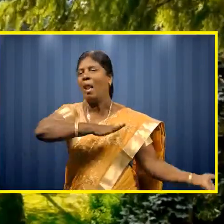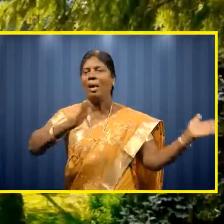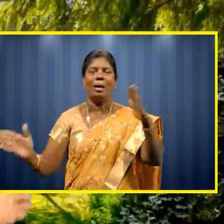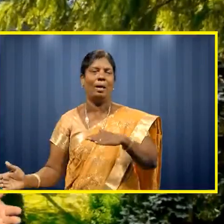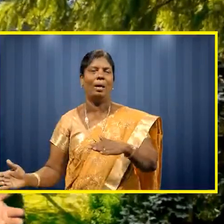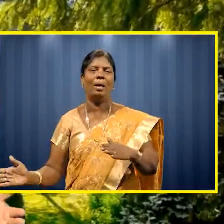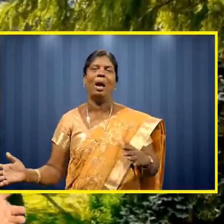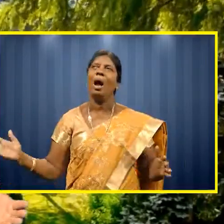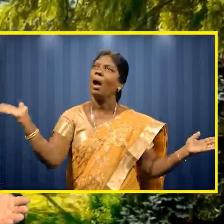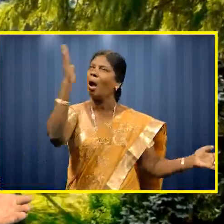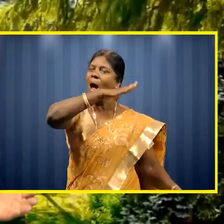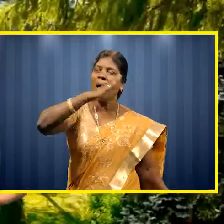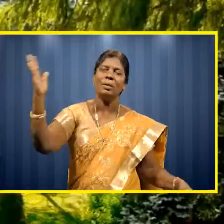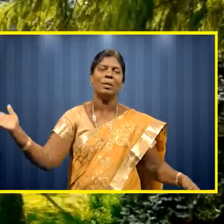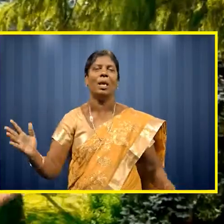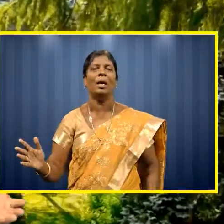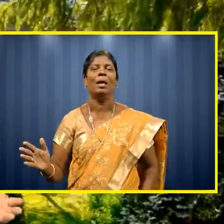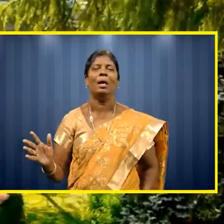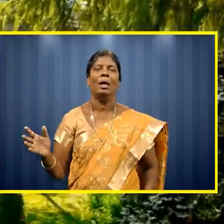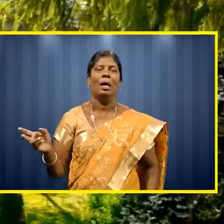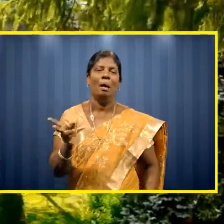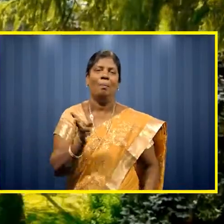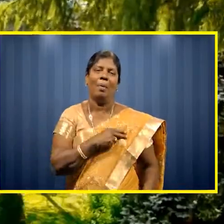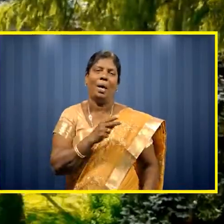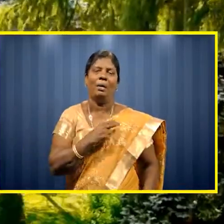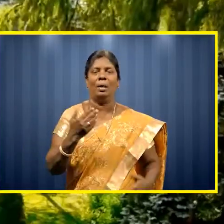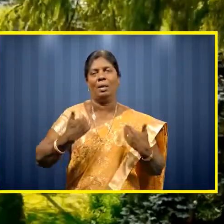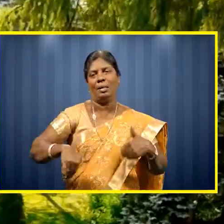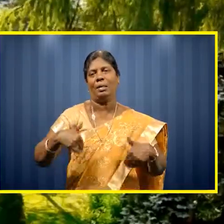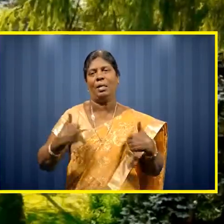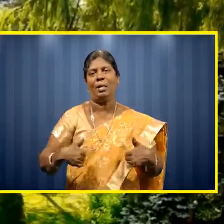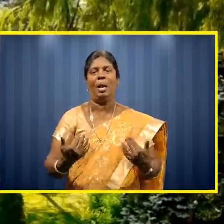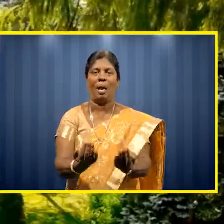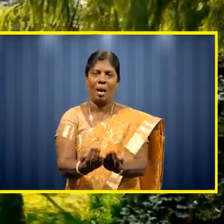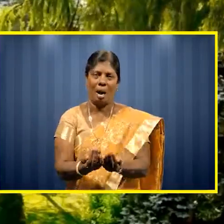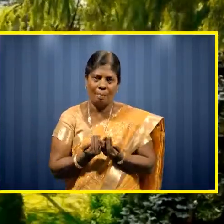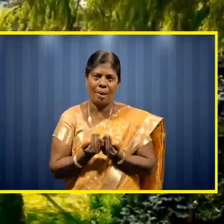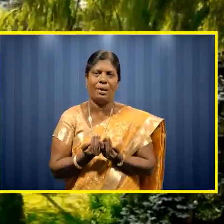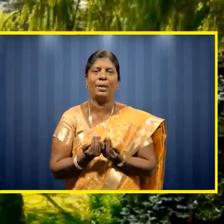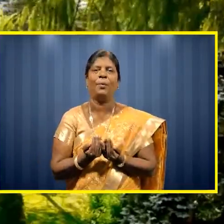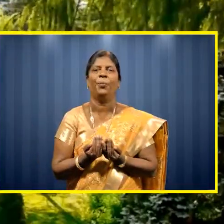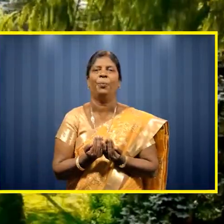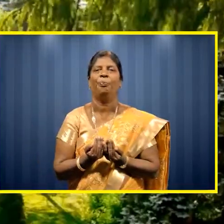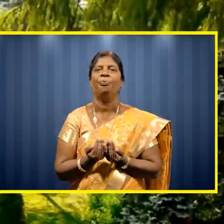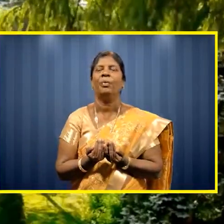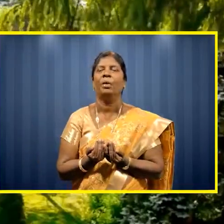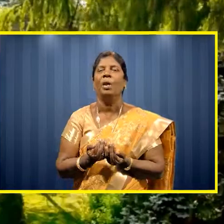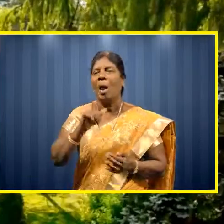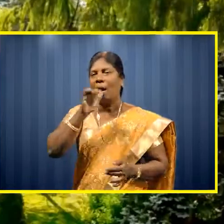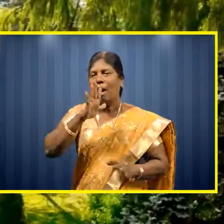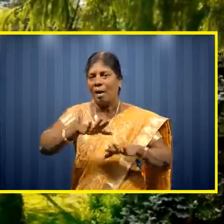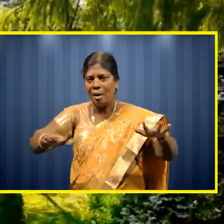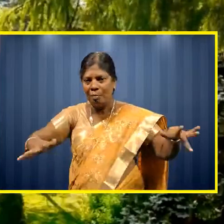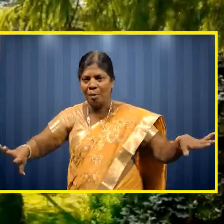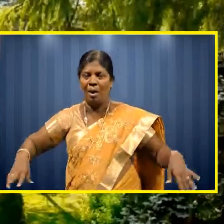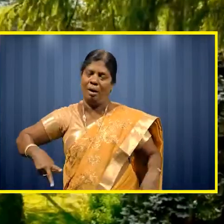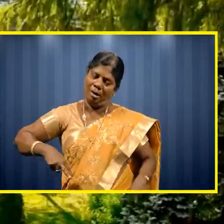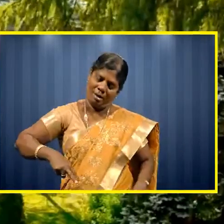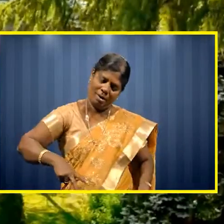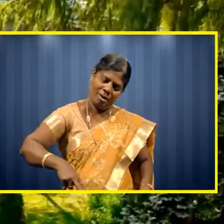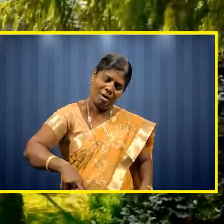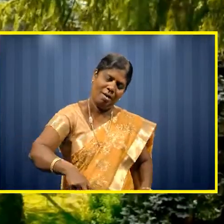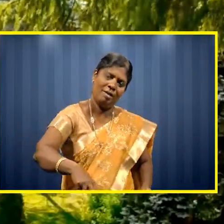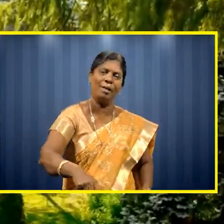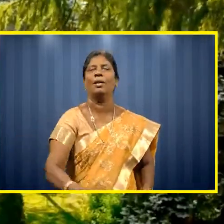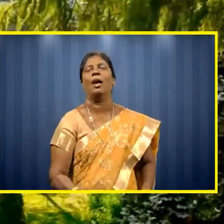கடலின் அலைகளிலே காற்றிலே தவித்து கொண்டிருந்த சீஷர்களை காப்பாற்றுவதற்கு கடலின்